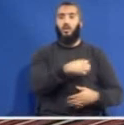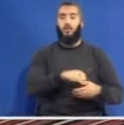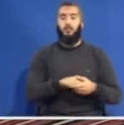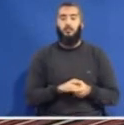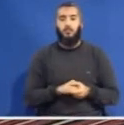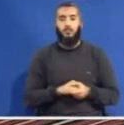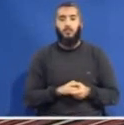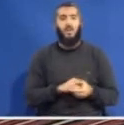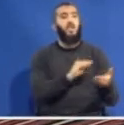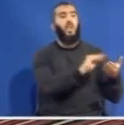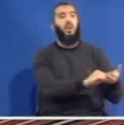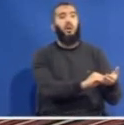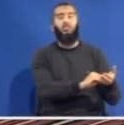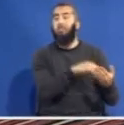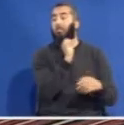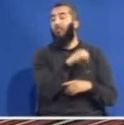يمنع.